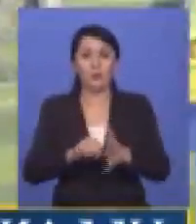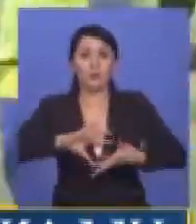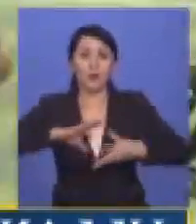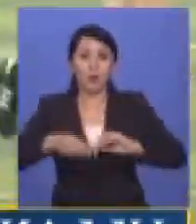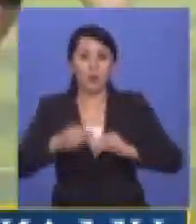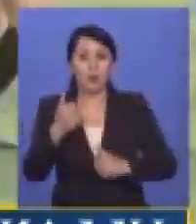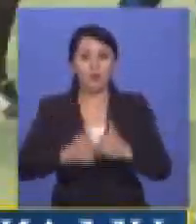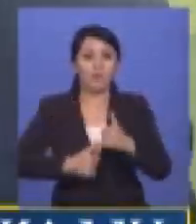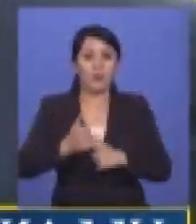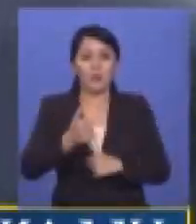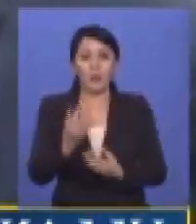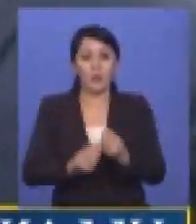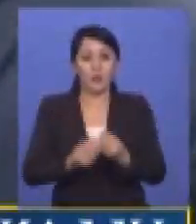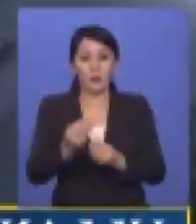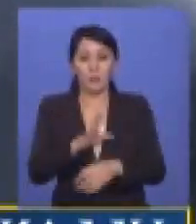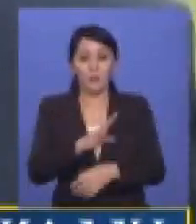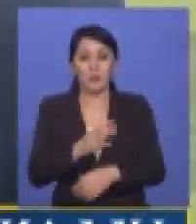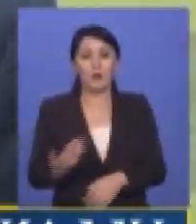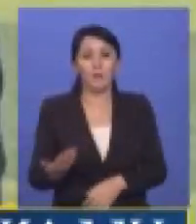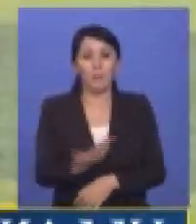финалдық ойындары өтті. Осы